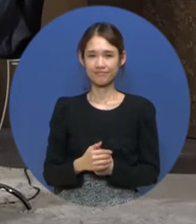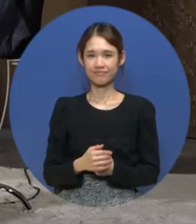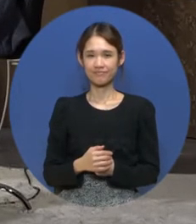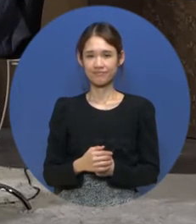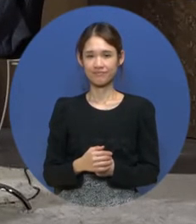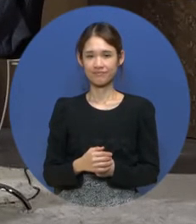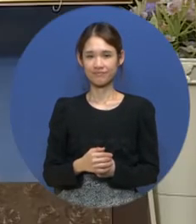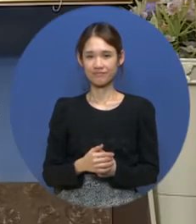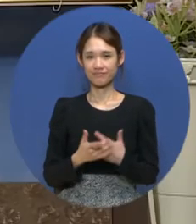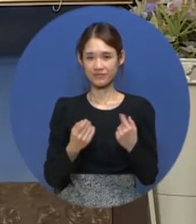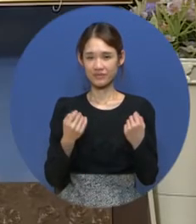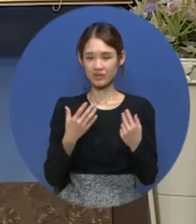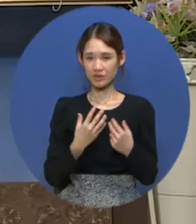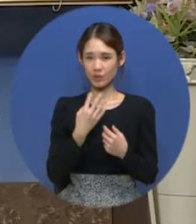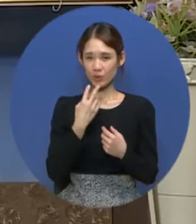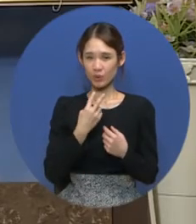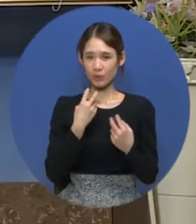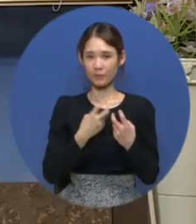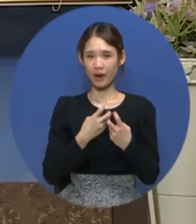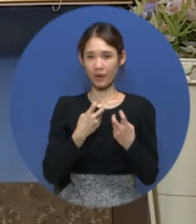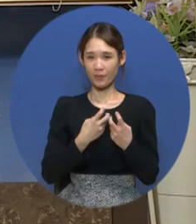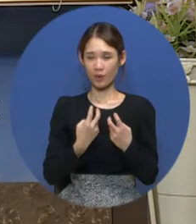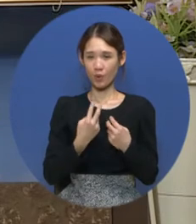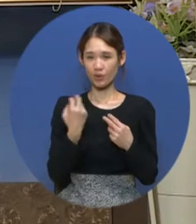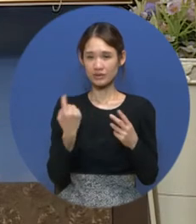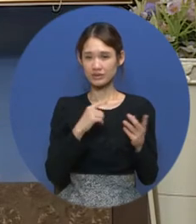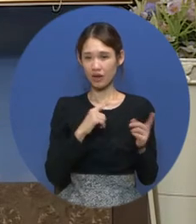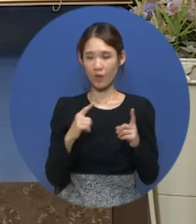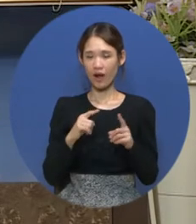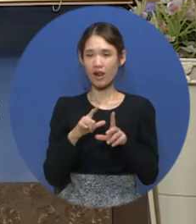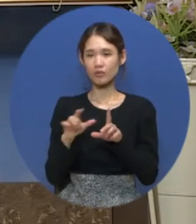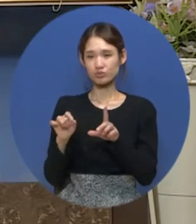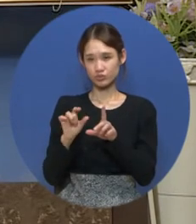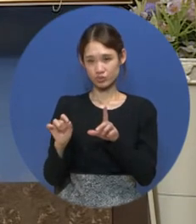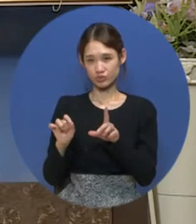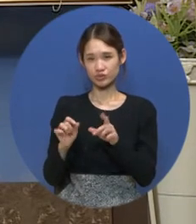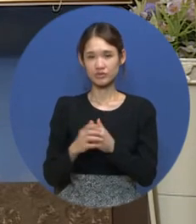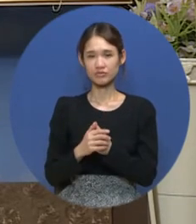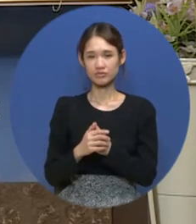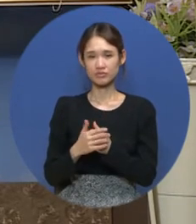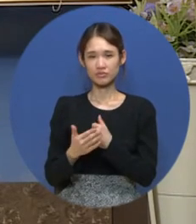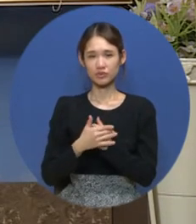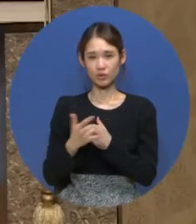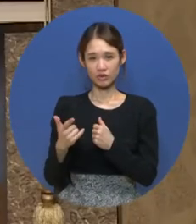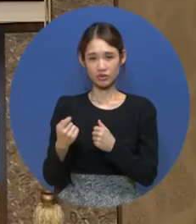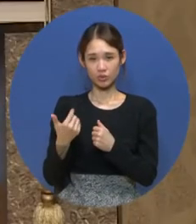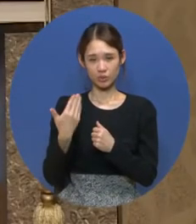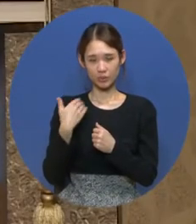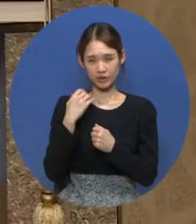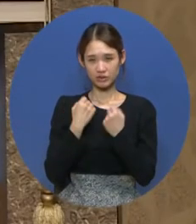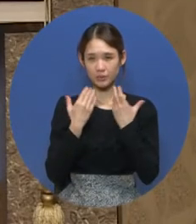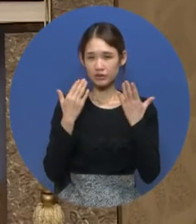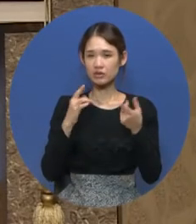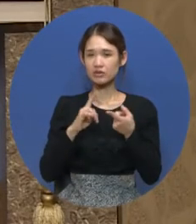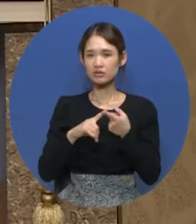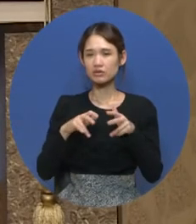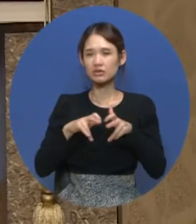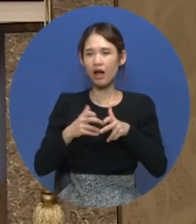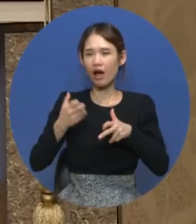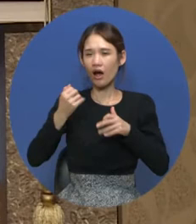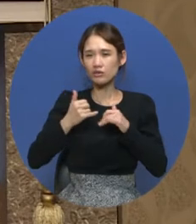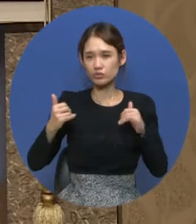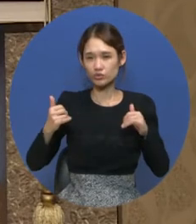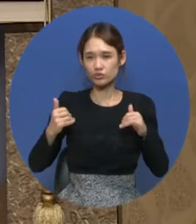그런 법을 하는 것이 또 혹 제발 해외 정리되고 요 예 아까 조금 전에 말씀드렸듯이 우리 장애가 주신